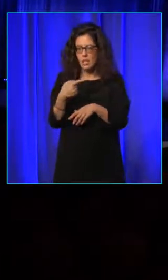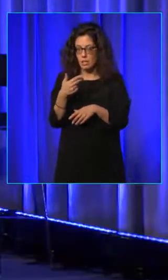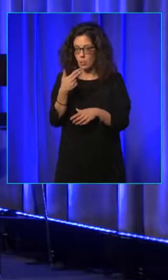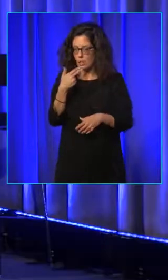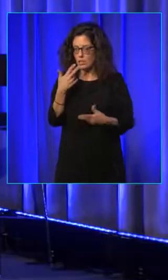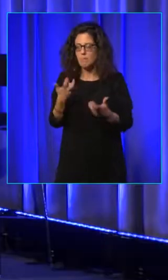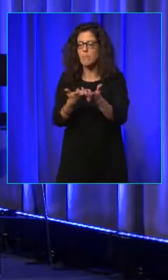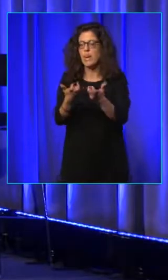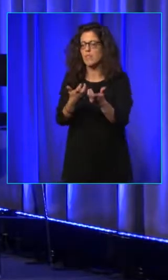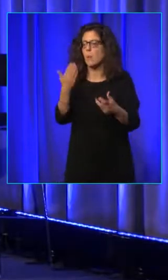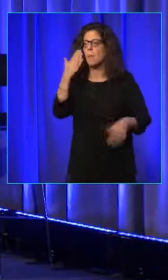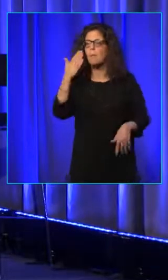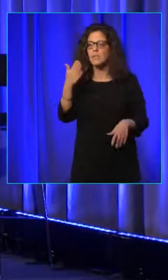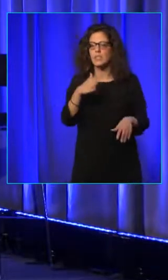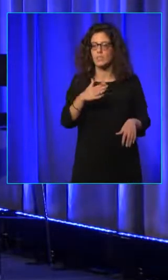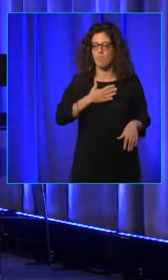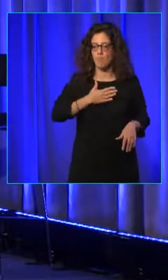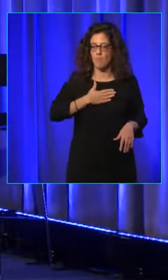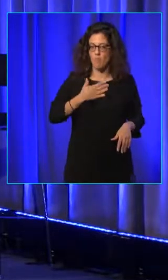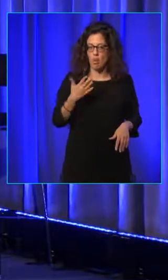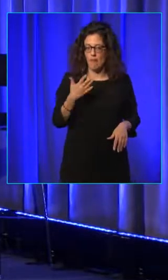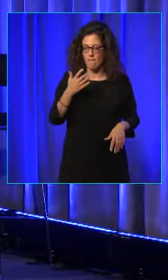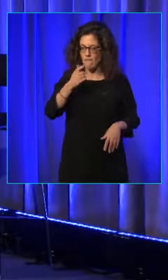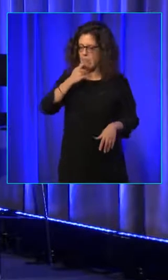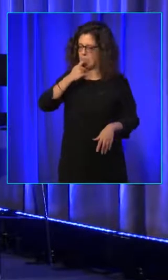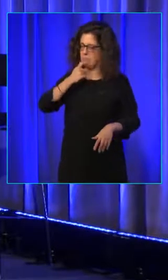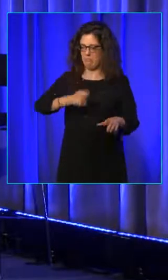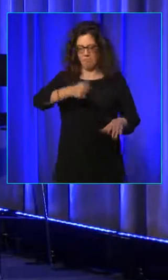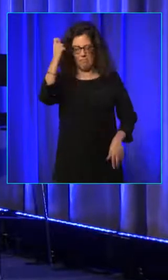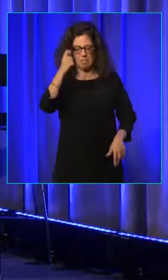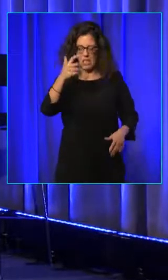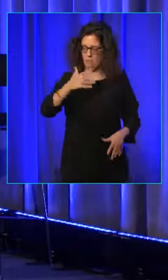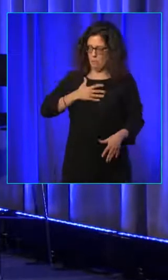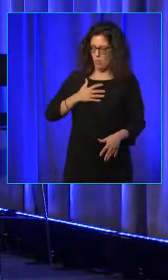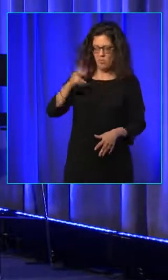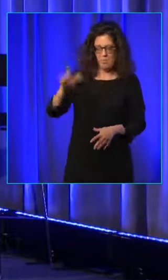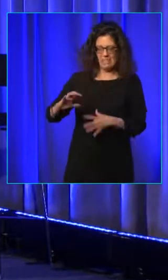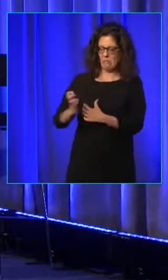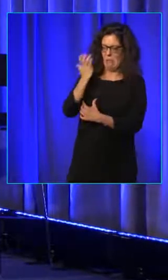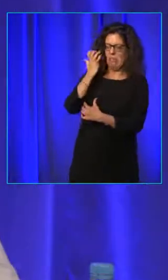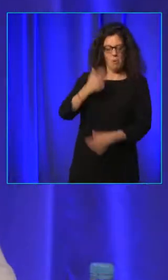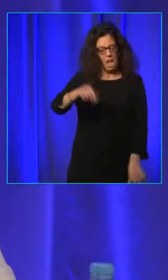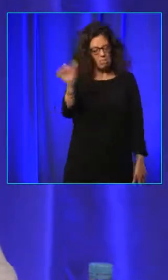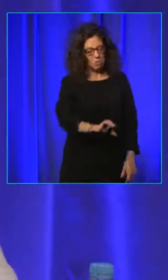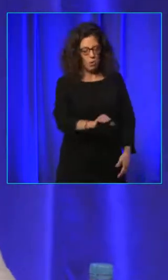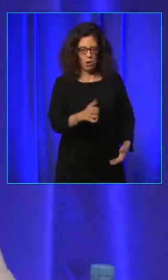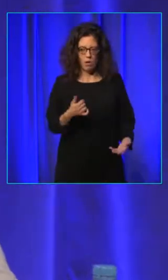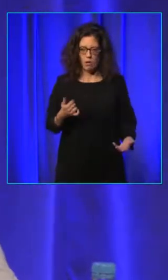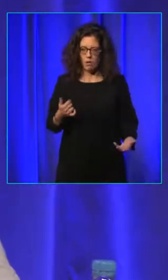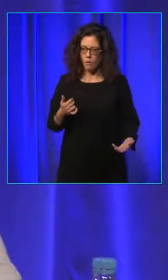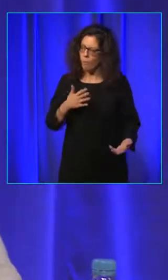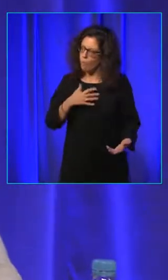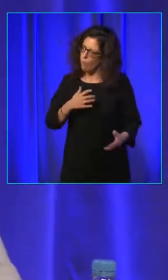Quand vous avez peur du corps arbitral, quand quelqu'un vous crie dessus, oui, t'es nul. Ça a un